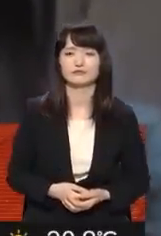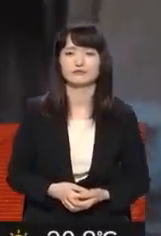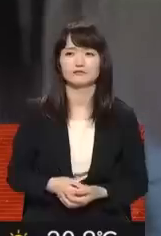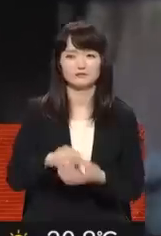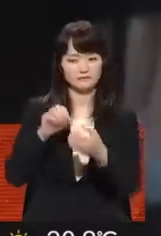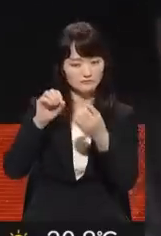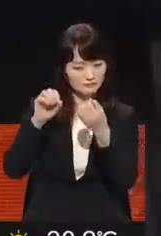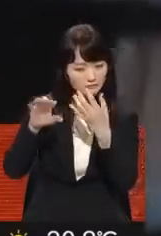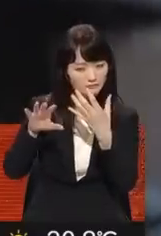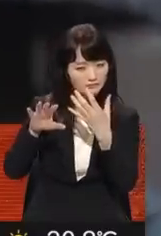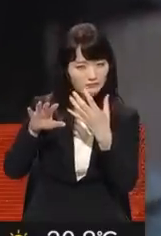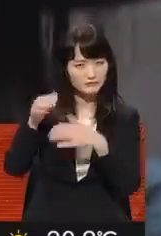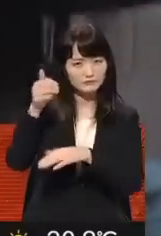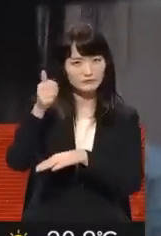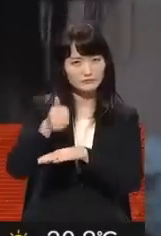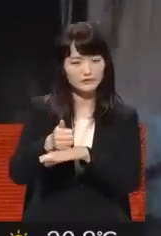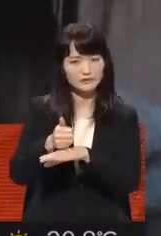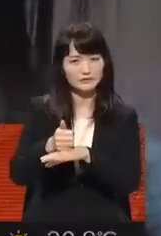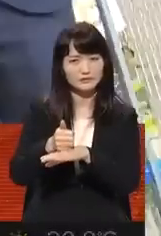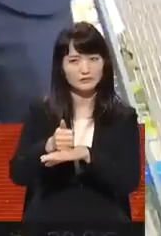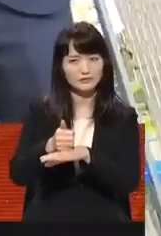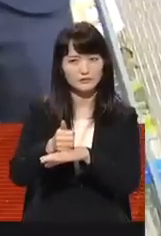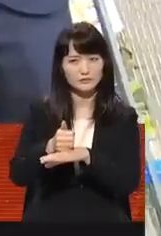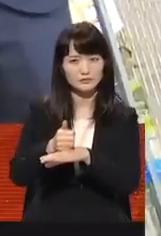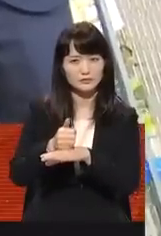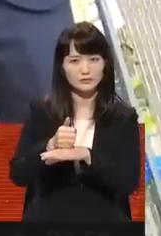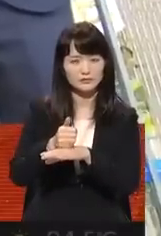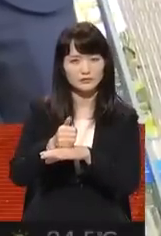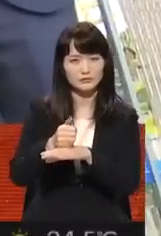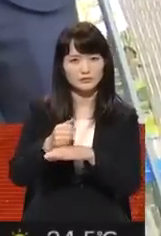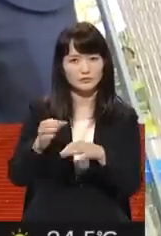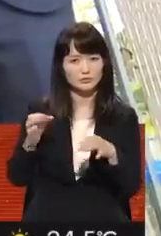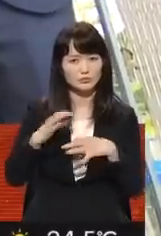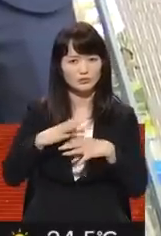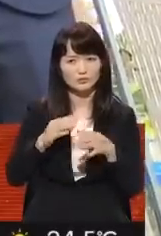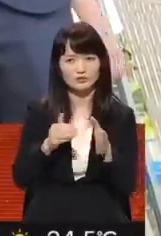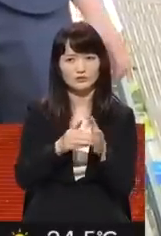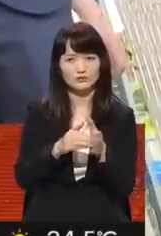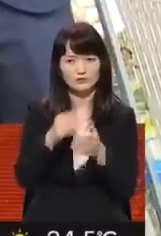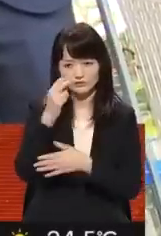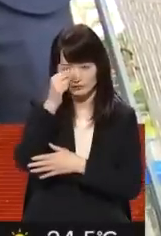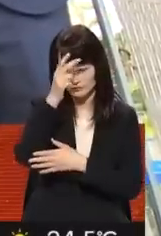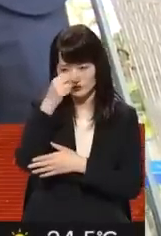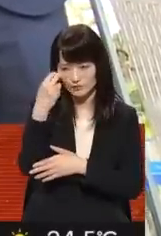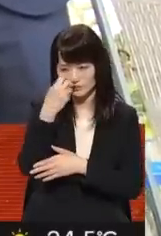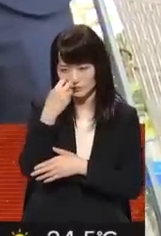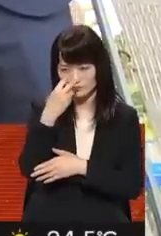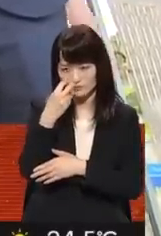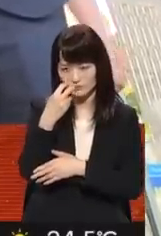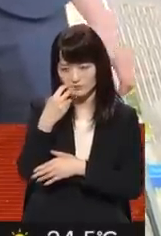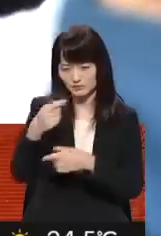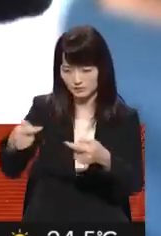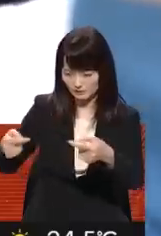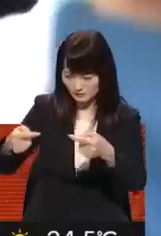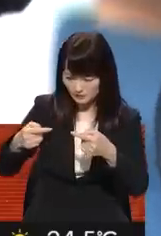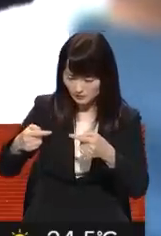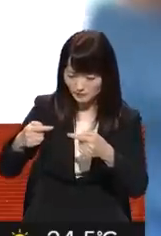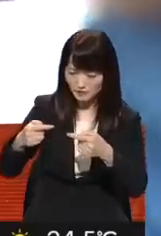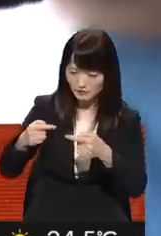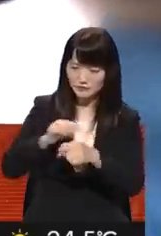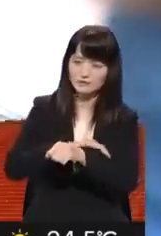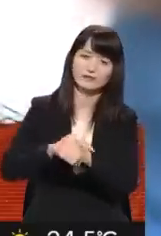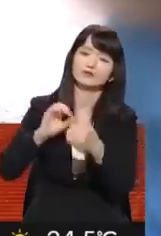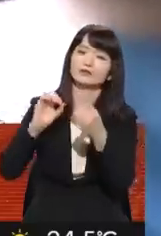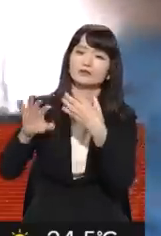답변하는 과정에서 마지막 그 부분이 사실 좀 놀랍습니다. 이상입니다. 검찰 조사에 성실히 임하겠다. 이 부분